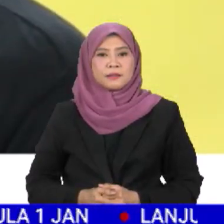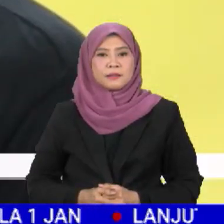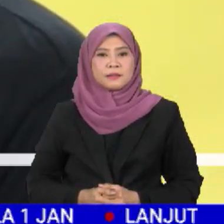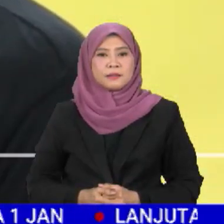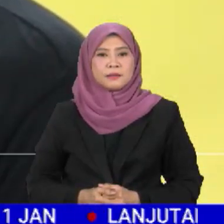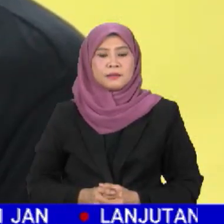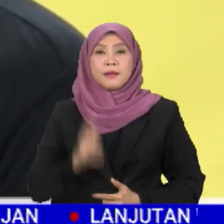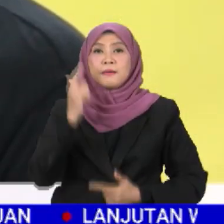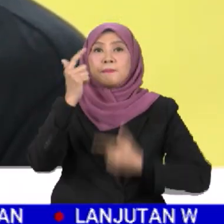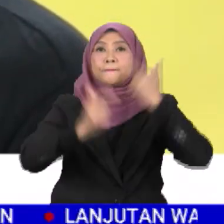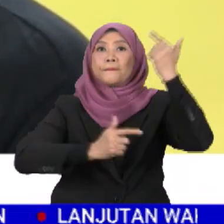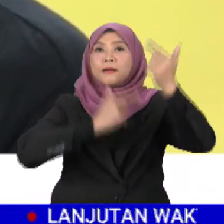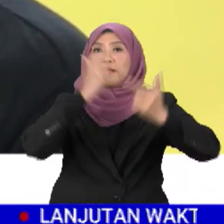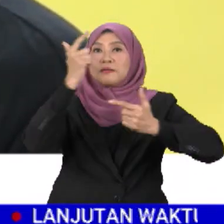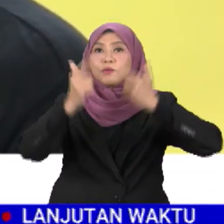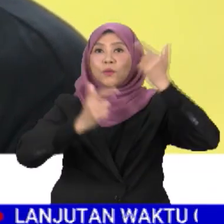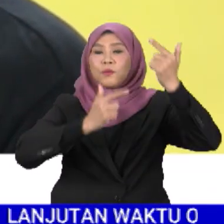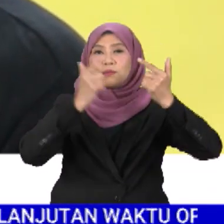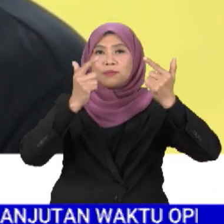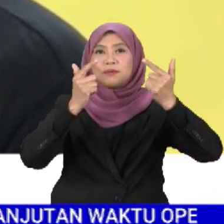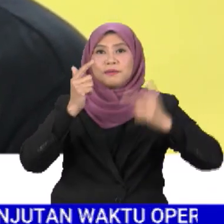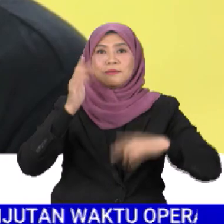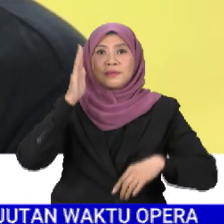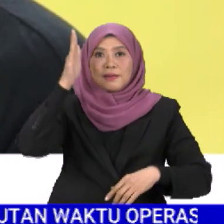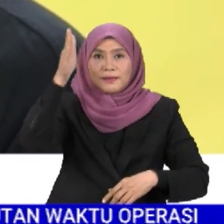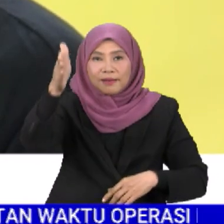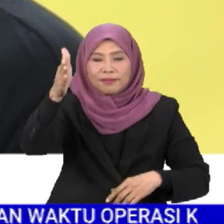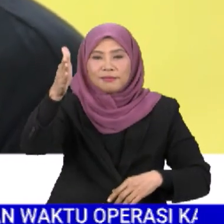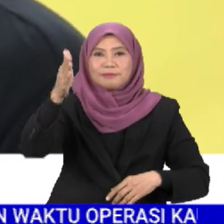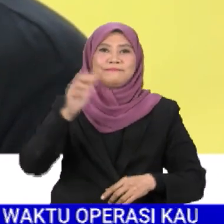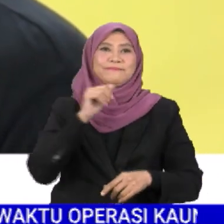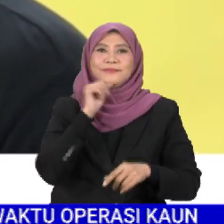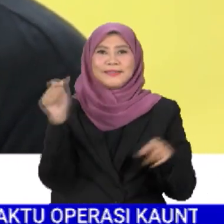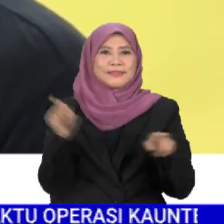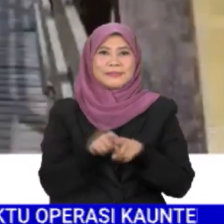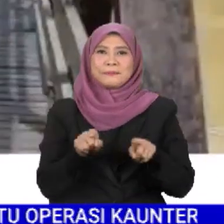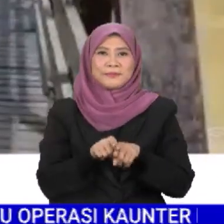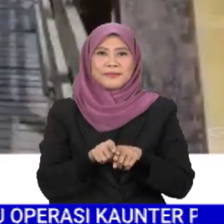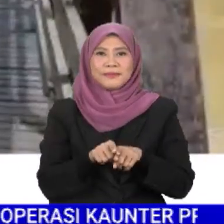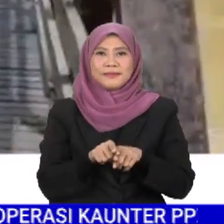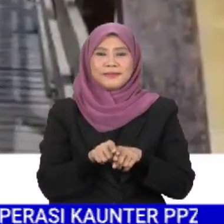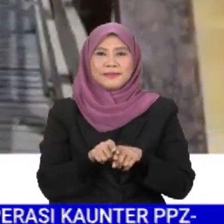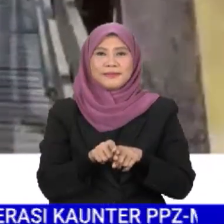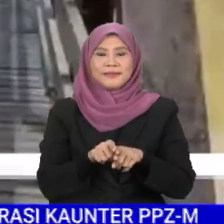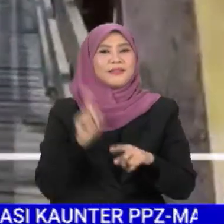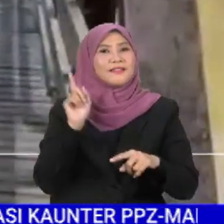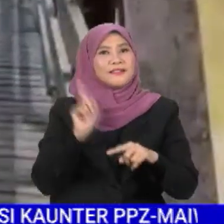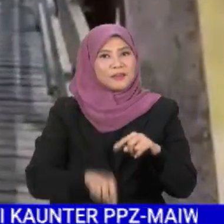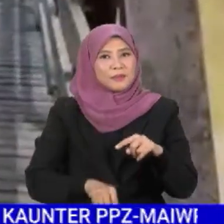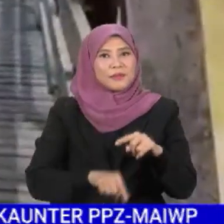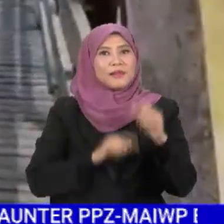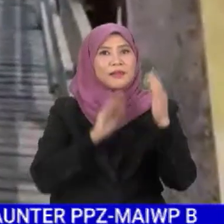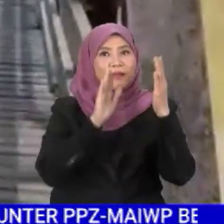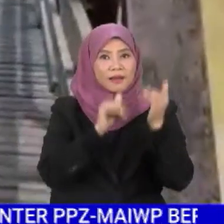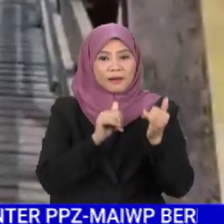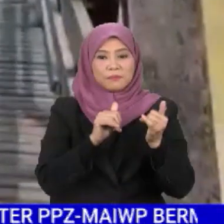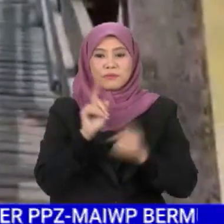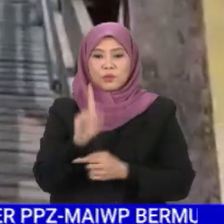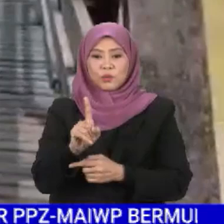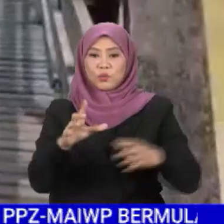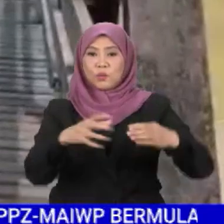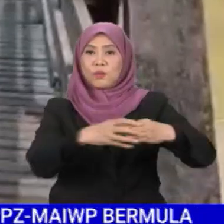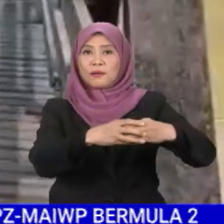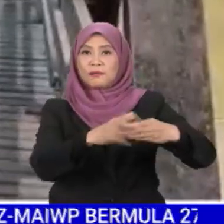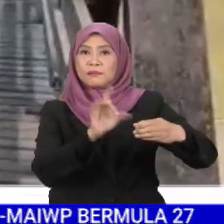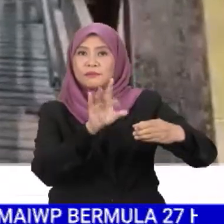Sebab pelancongan di masa hadapan tidak akan sama lagi. Kita tak boleh harapkan satu kumpulan